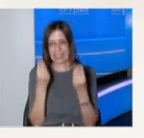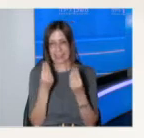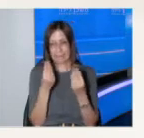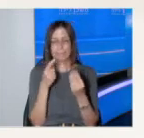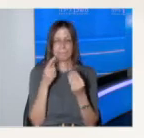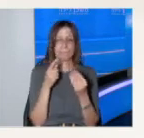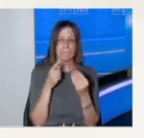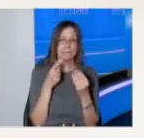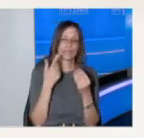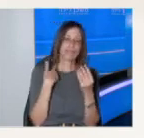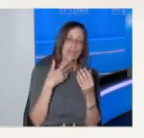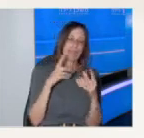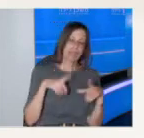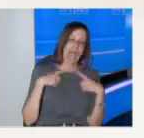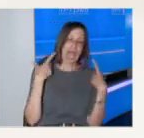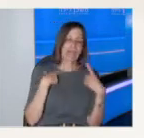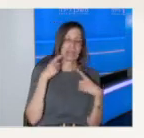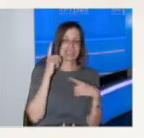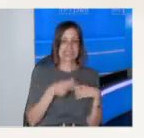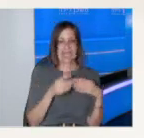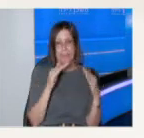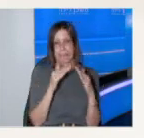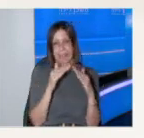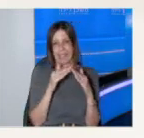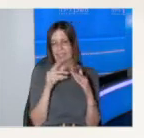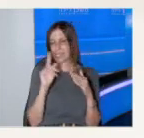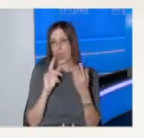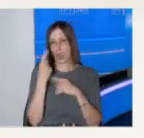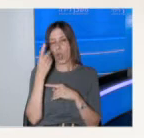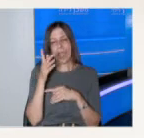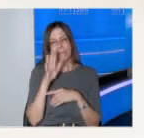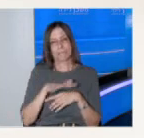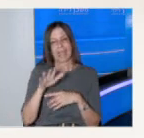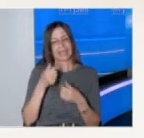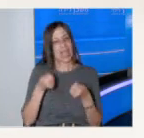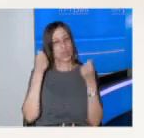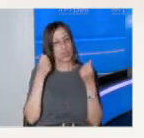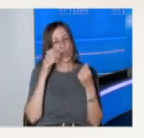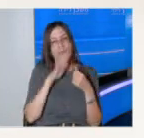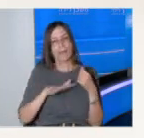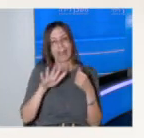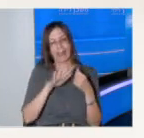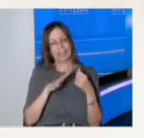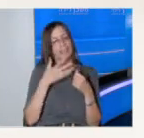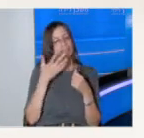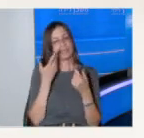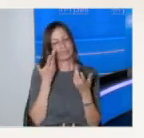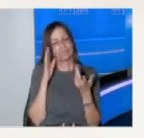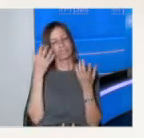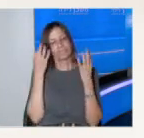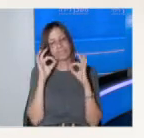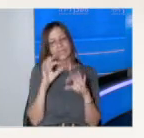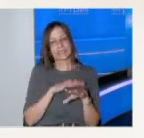לבין האורח החיים והצרכים בבית, זה לא קורה במערכת החינוך הממלכתית. ועם כל הכבוד